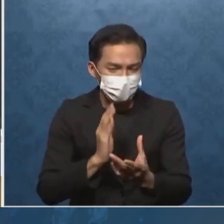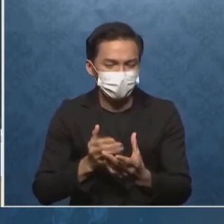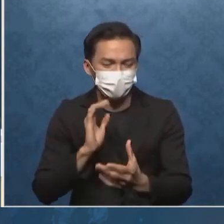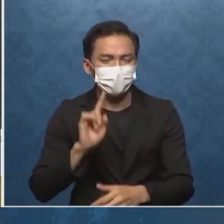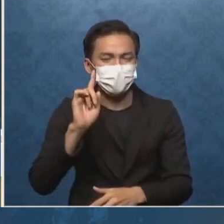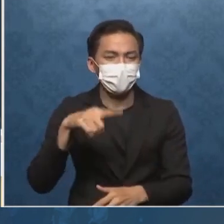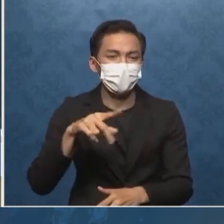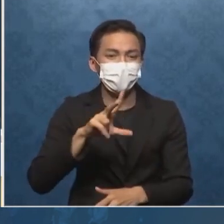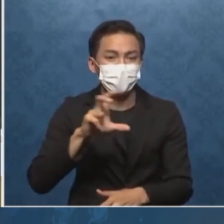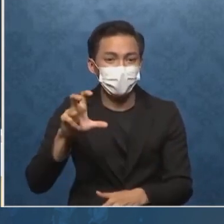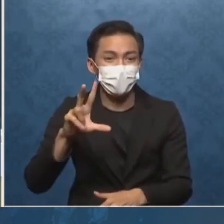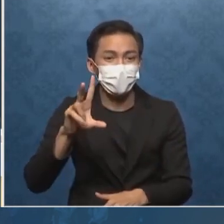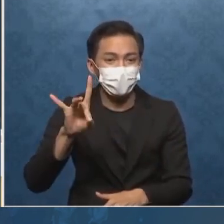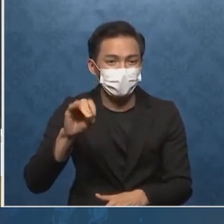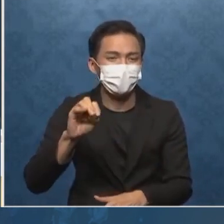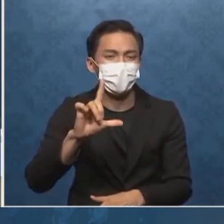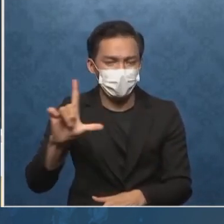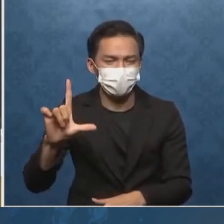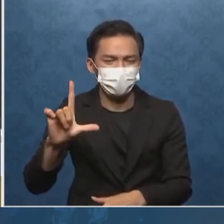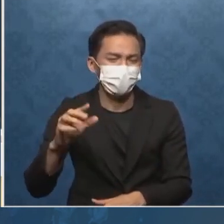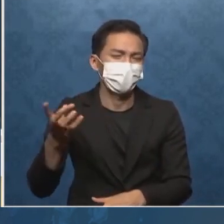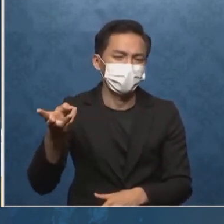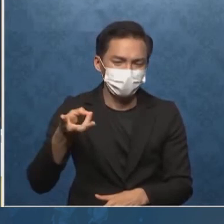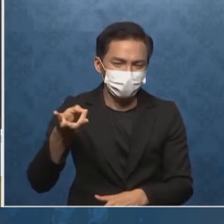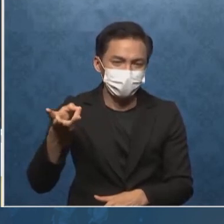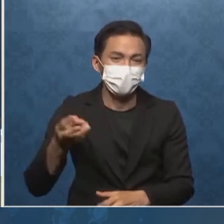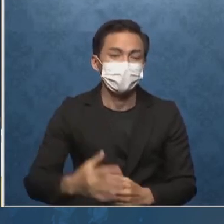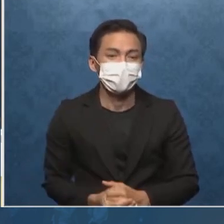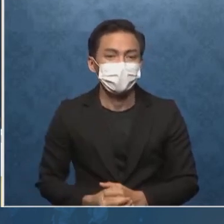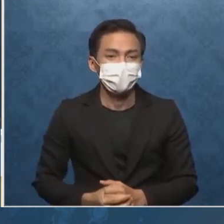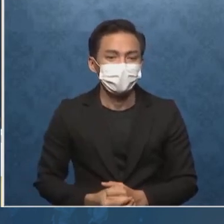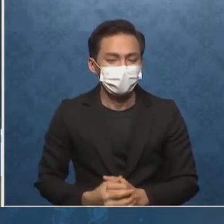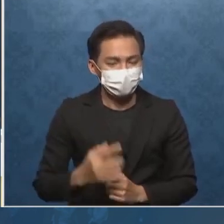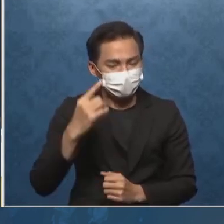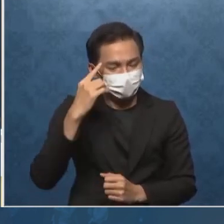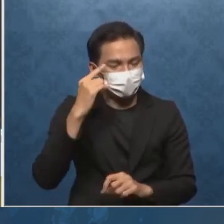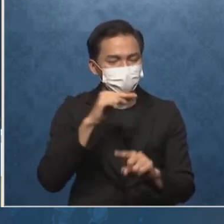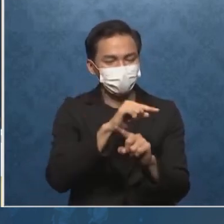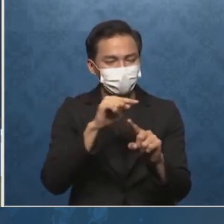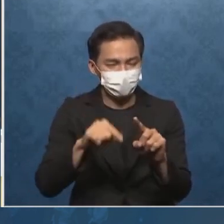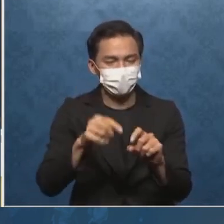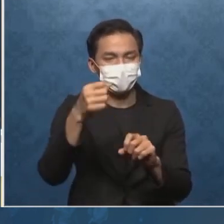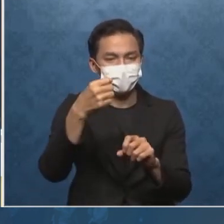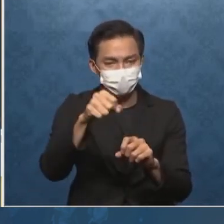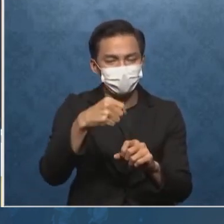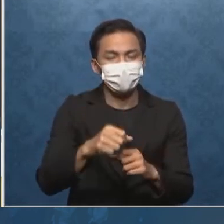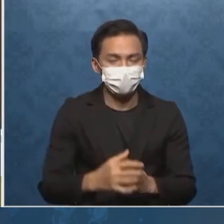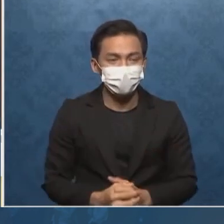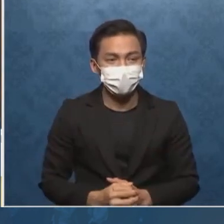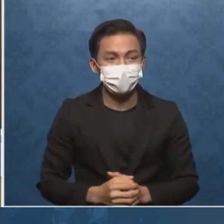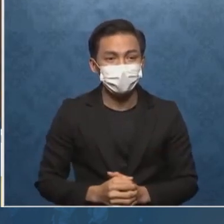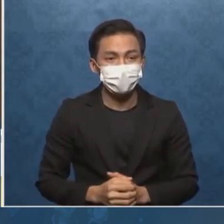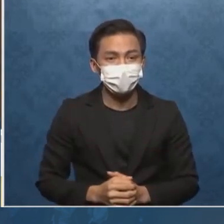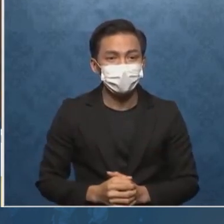เทียง1380ล้านบาทมีเท่านั้นคิดเป็นร้อยละ 10ที่เบิกจ่ายได้จริง